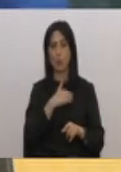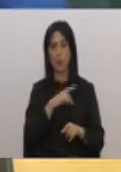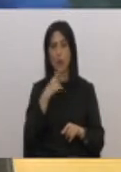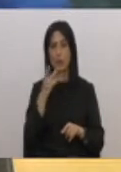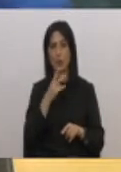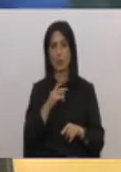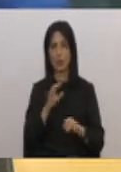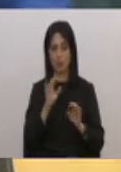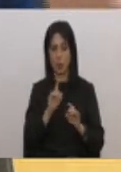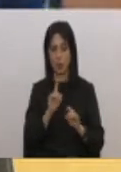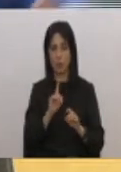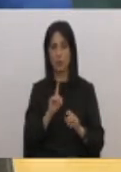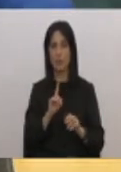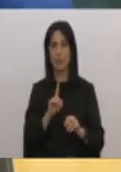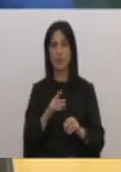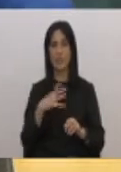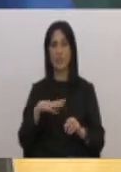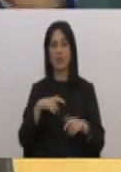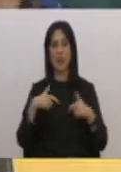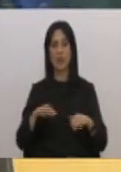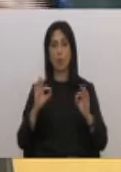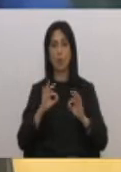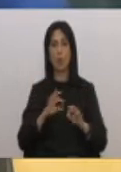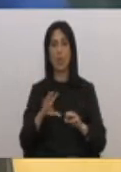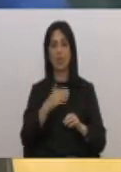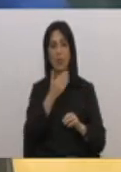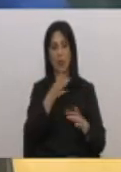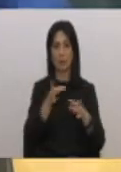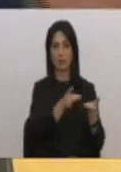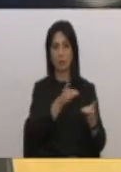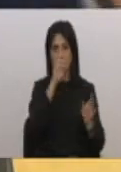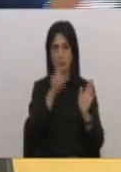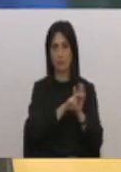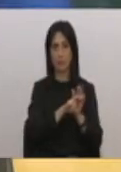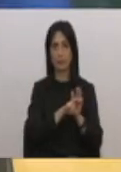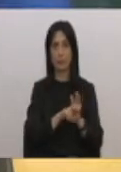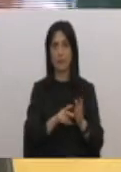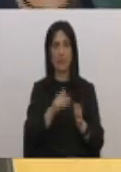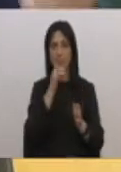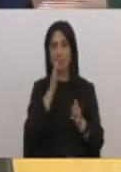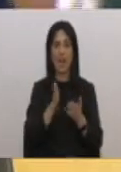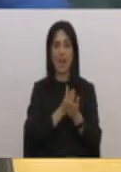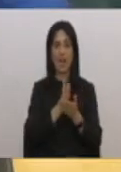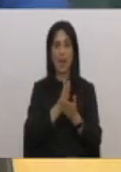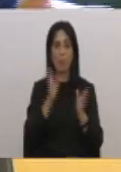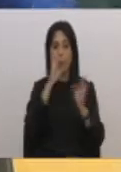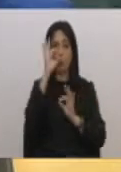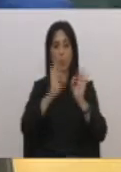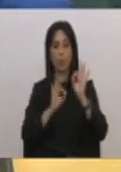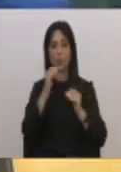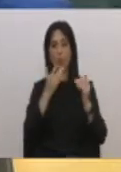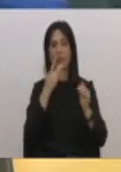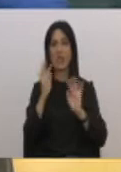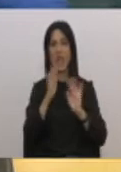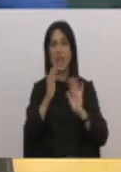უნდა, სუბიექტურად, რომ საქართველოს გენერალური პროკურორი იყოს მასზე დამოკიდებული. იმიტომ რომ ვერ გამოდიან. ბუნება არის ამათი, ნაციონალური